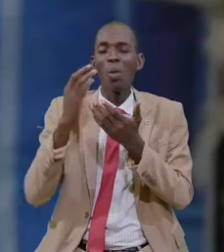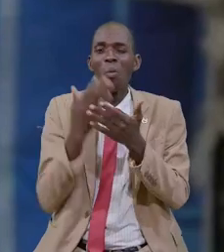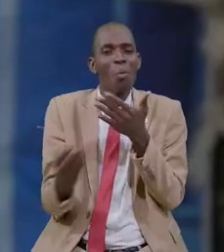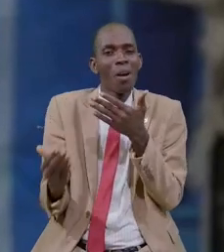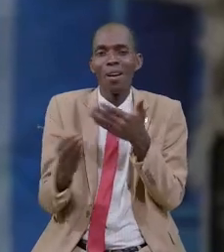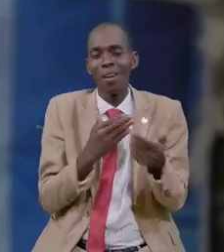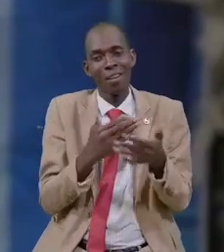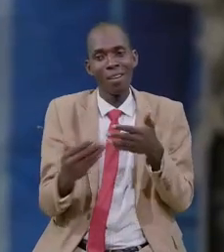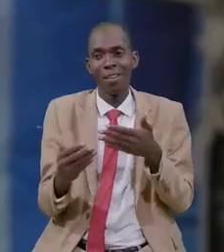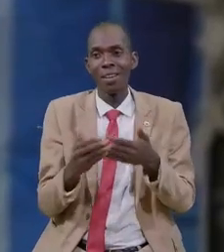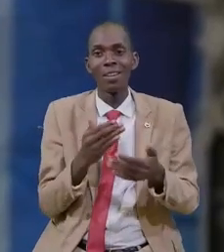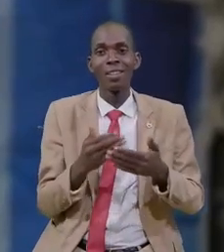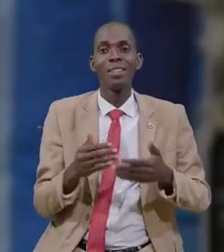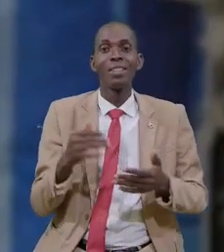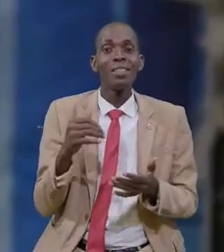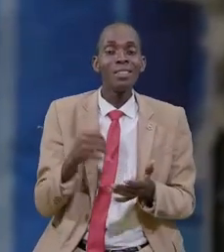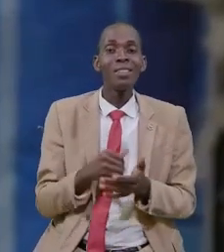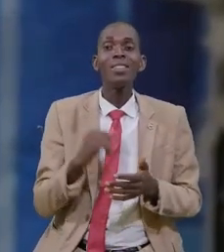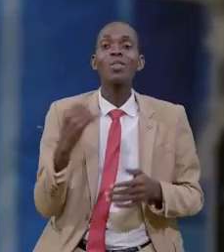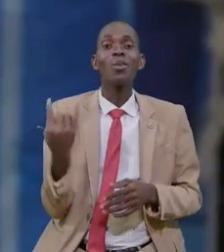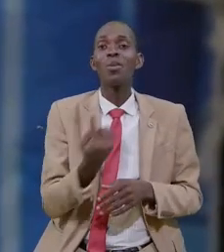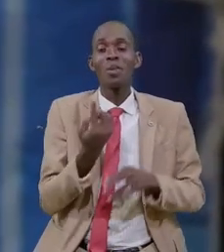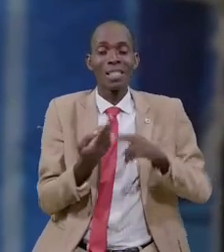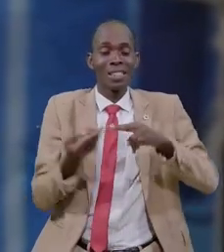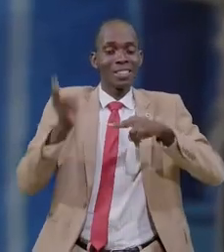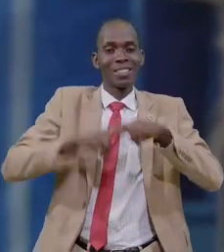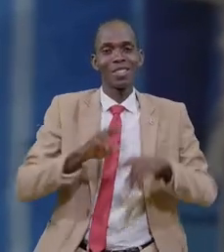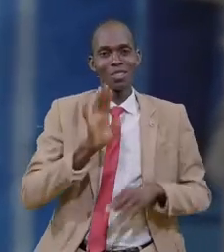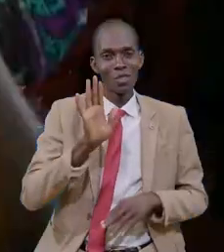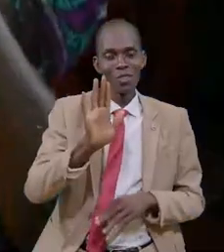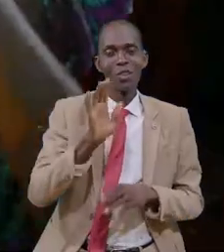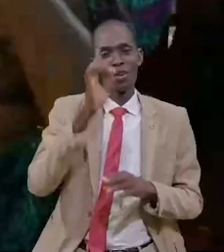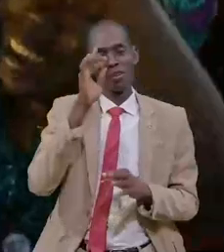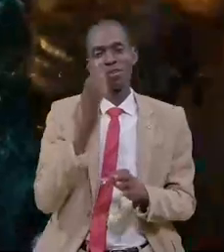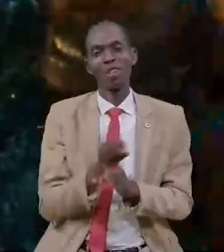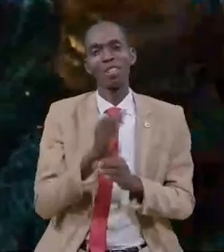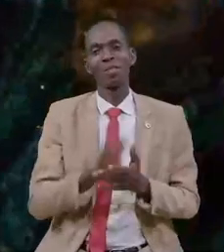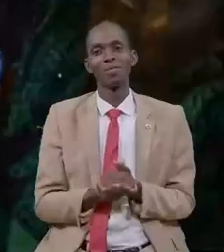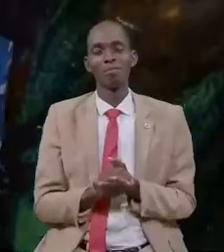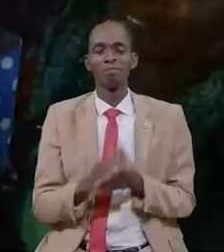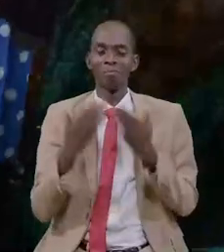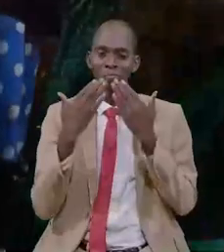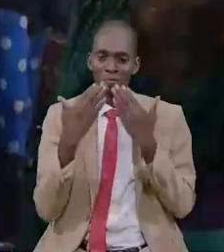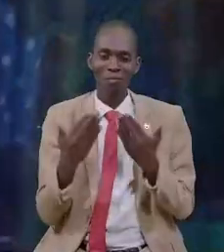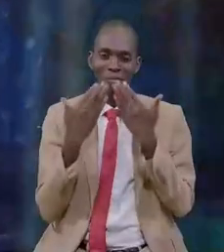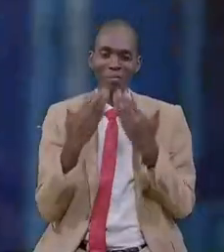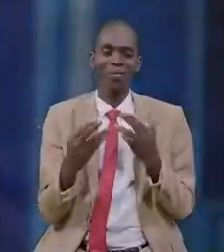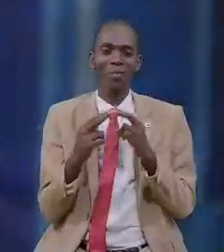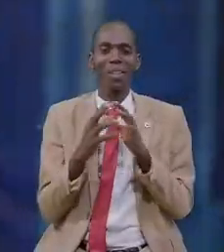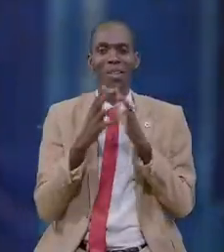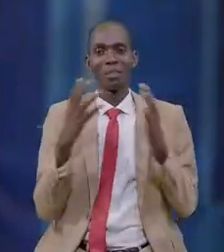les averses de pluie, c'est seulement, ça permet à votre foi d'augmenter. Merci